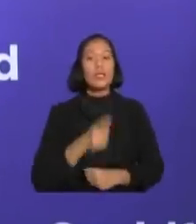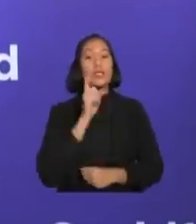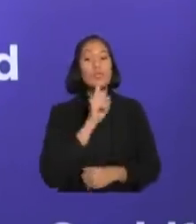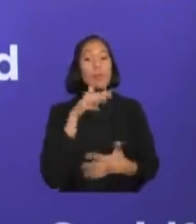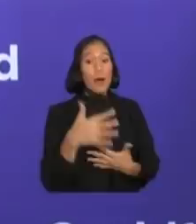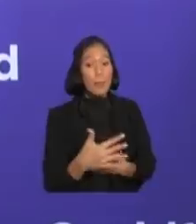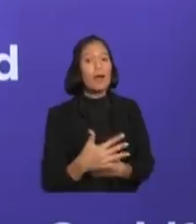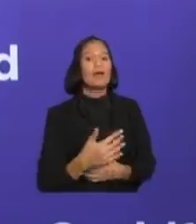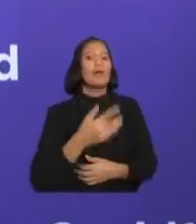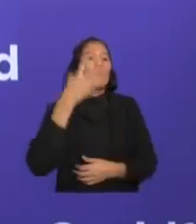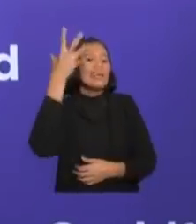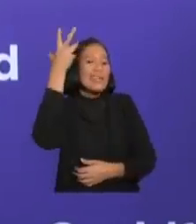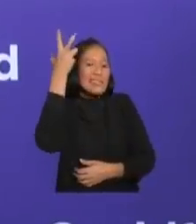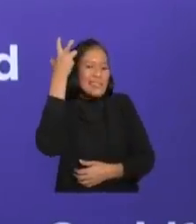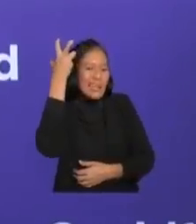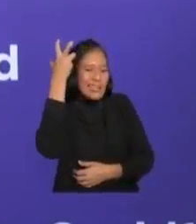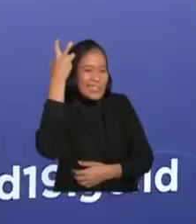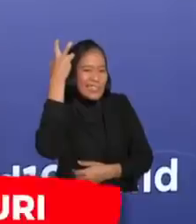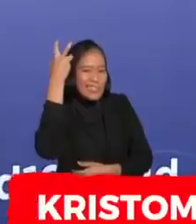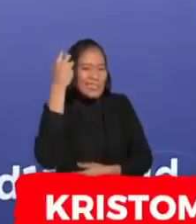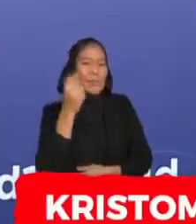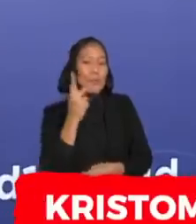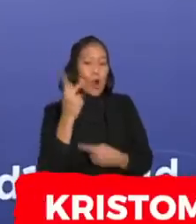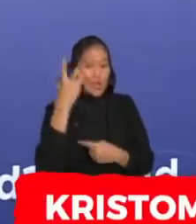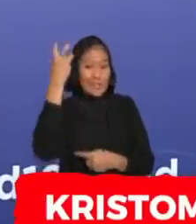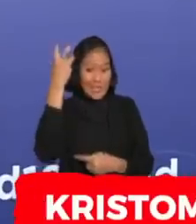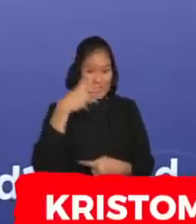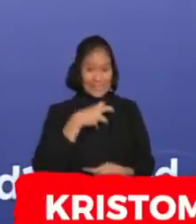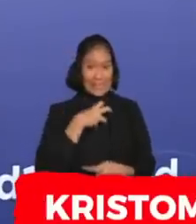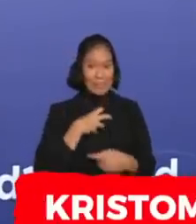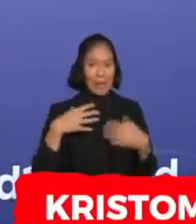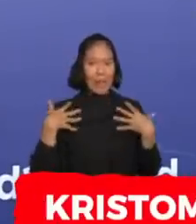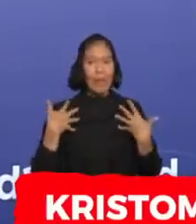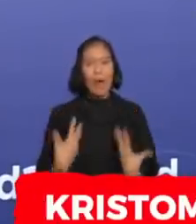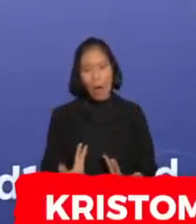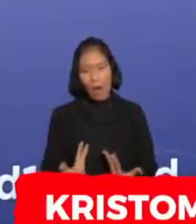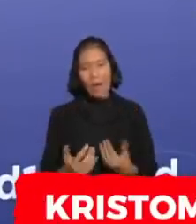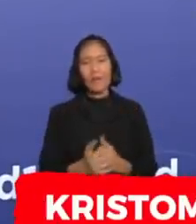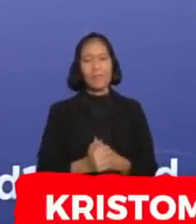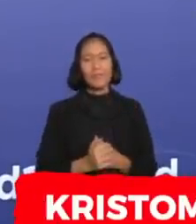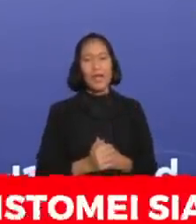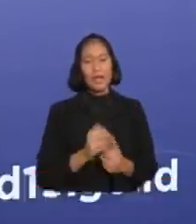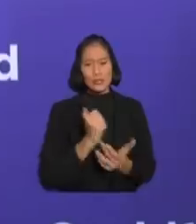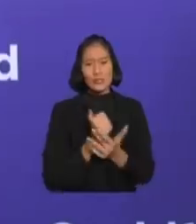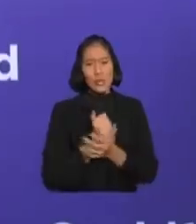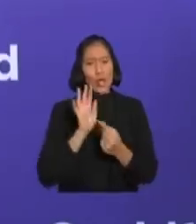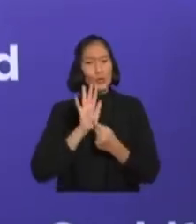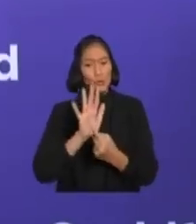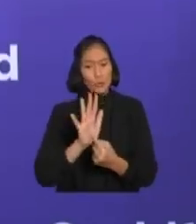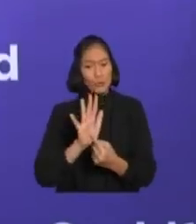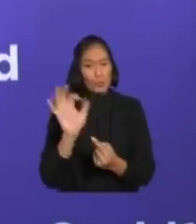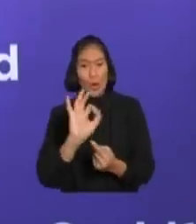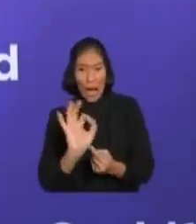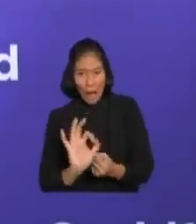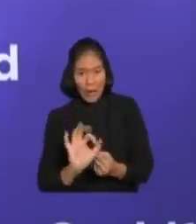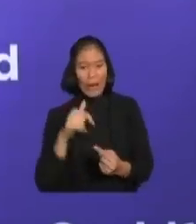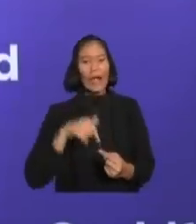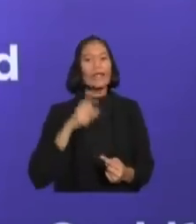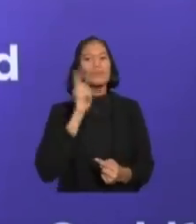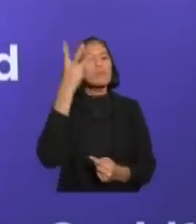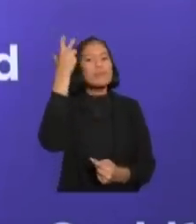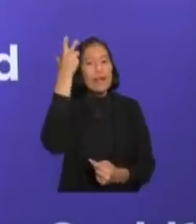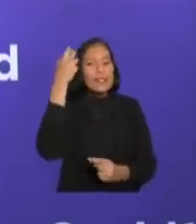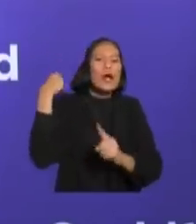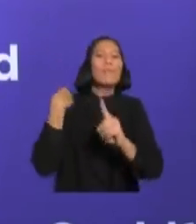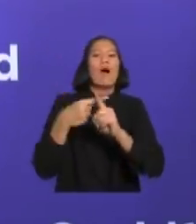karena stres itu Iya karena itu merupakan ingin sistemnya Aa jadi yang akhirnya gejala-gejala yang sudah hilang kembali lagi nah